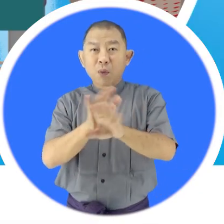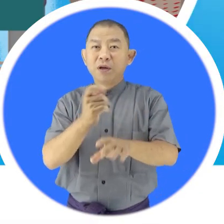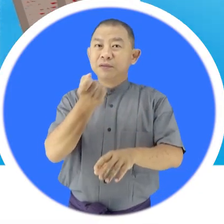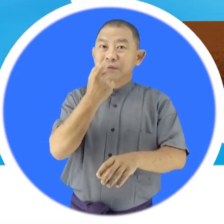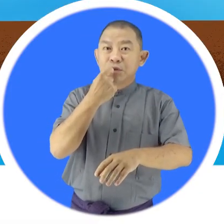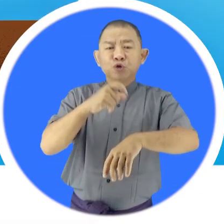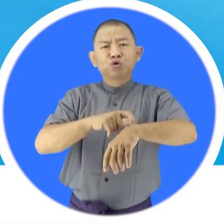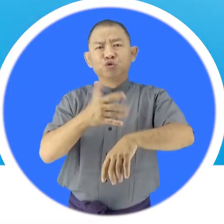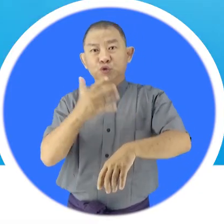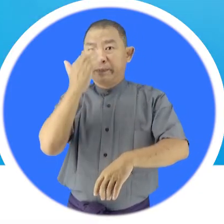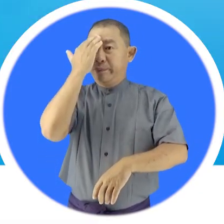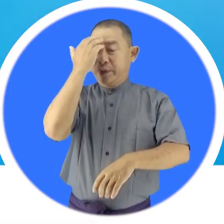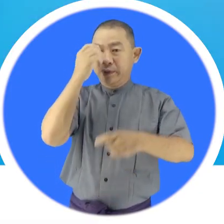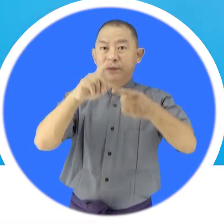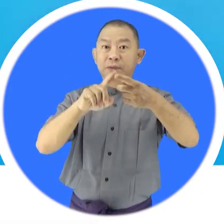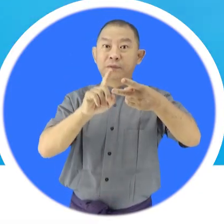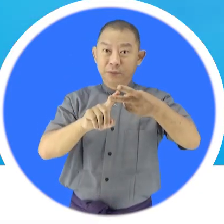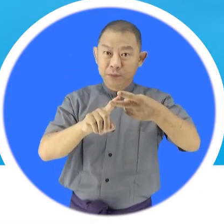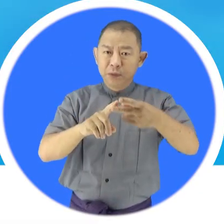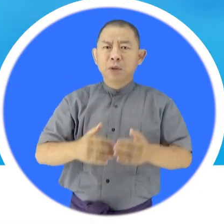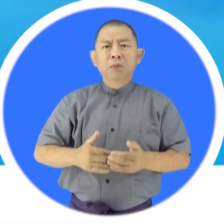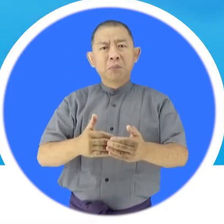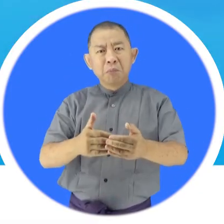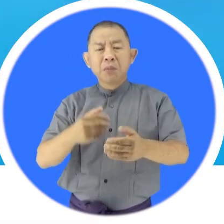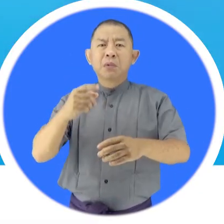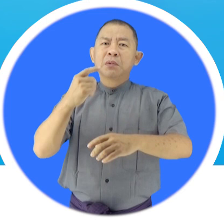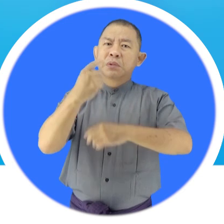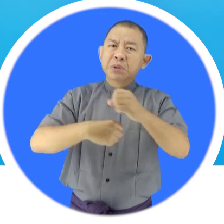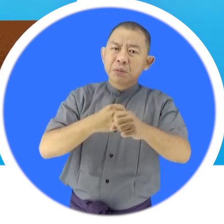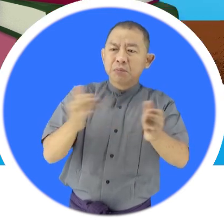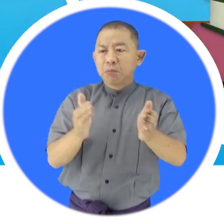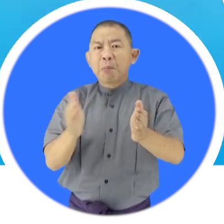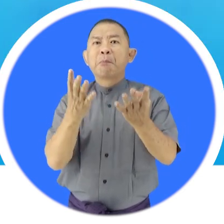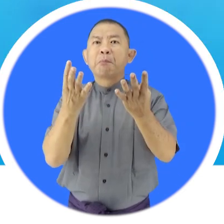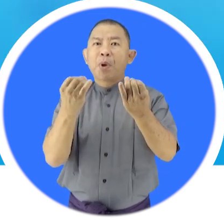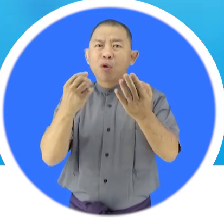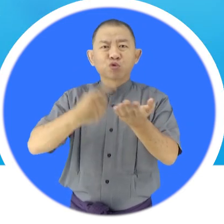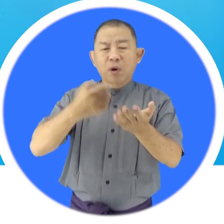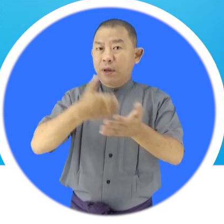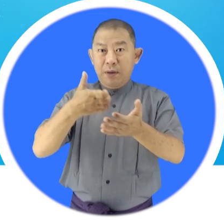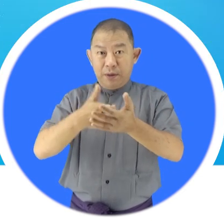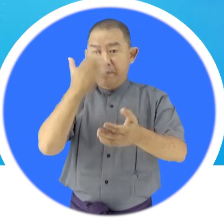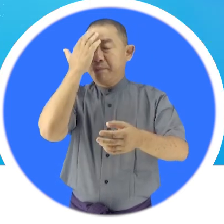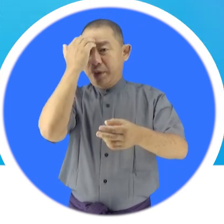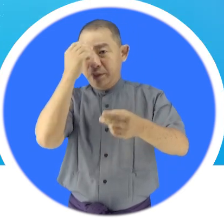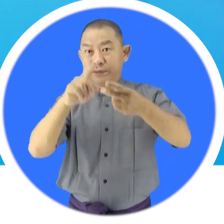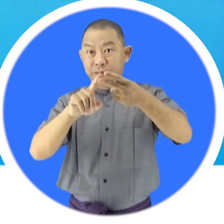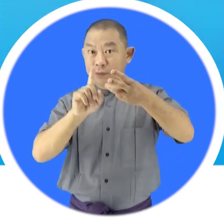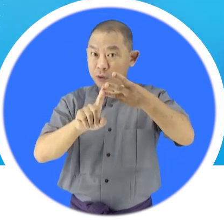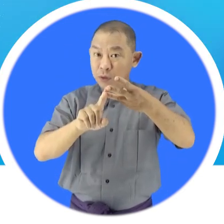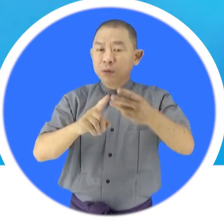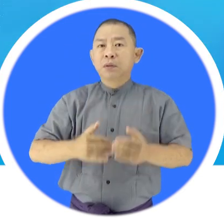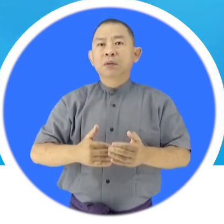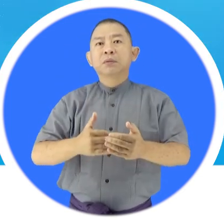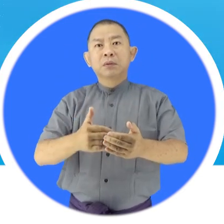ဟုတ်ဆေးကိုရက်လိုက်တာနဲ့တန်းပြီးကိုယ်ဝင်ပြန်မလို့စင်သေးတဲ့အမျိုးသမီးတွေအတွက်တော့ထိုးဆေးကအရင်သင့်တော်ပါတယ်နှုတ်တိုက်မိခင်တွေအတွက်သတင်းကောင်းကတော့နှု